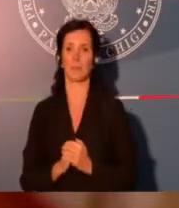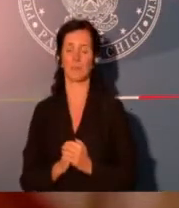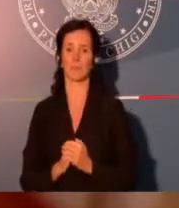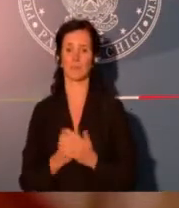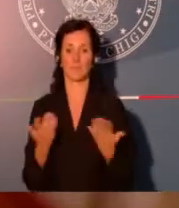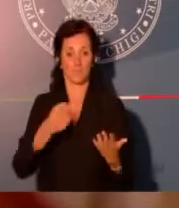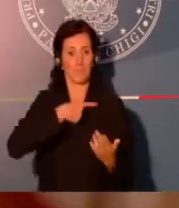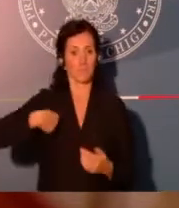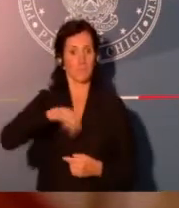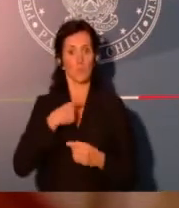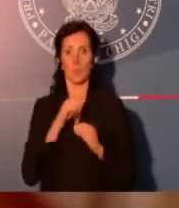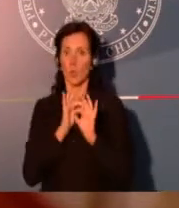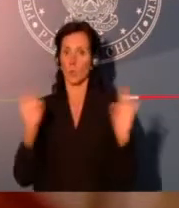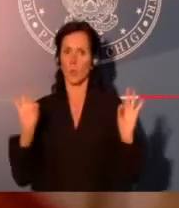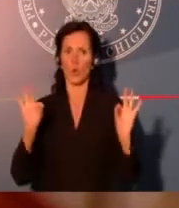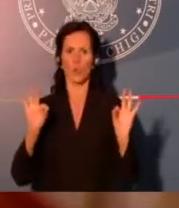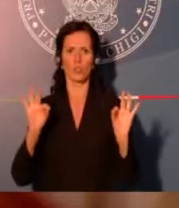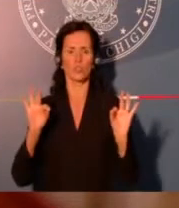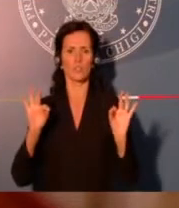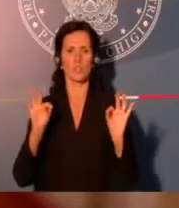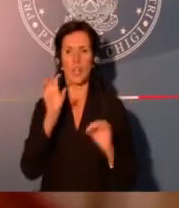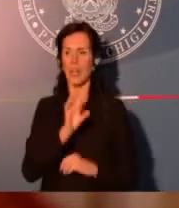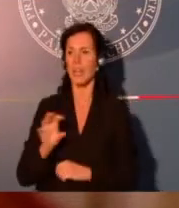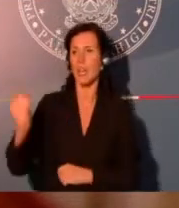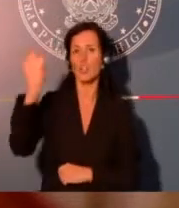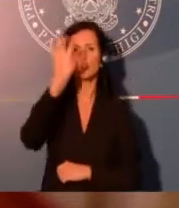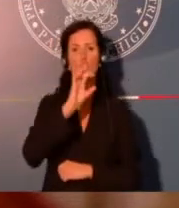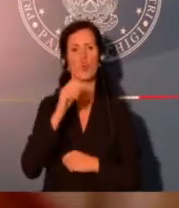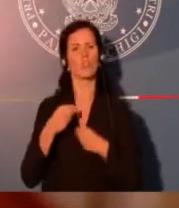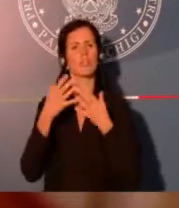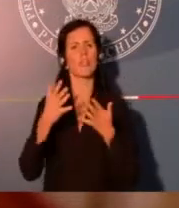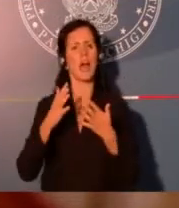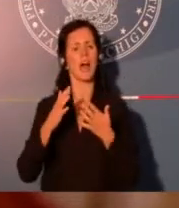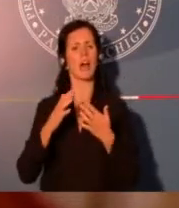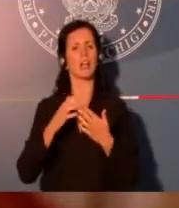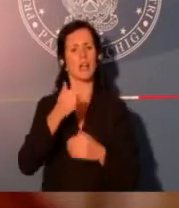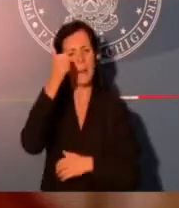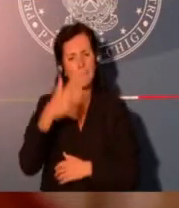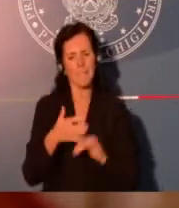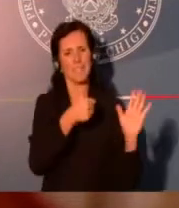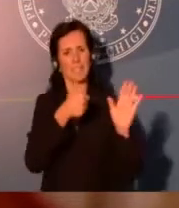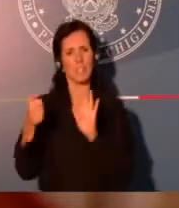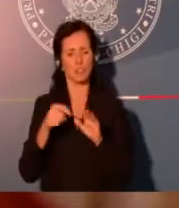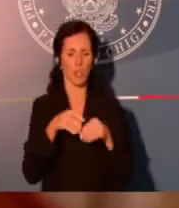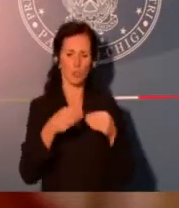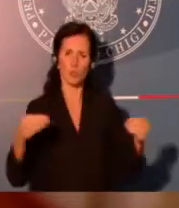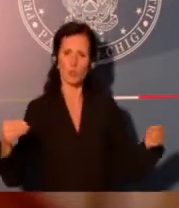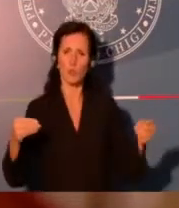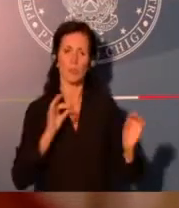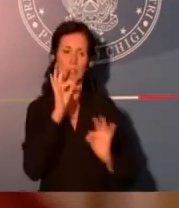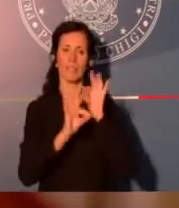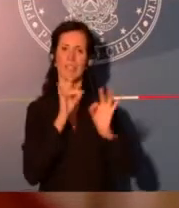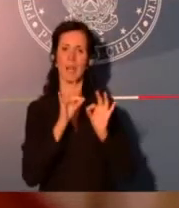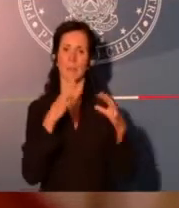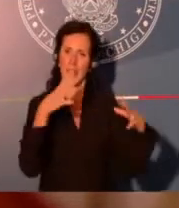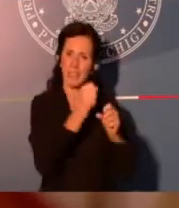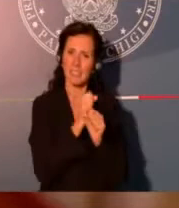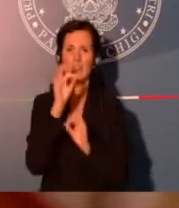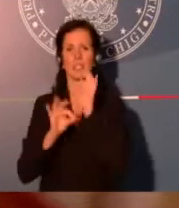Siamo già pronti a distribuire alle regioni altri 1.600 attrezzature per terapie intensive e